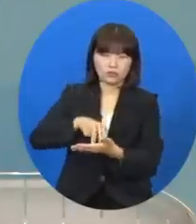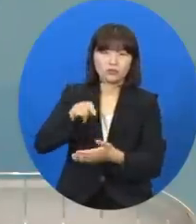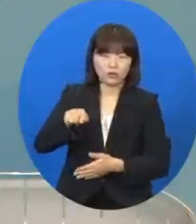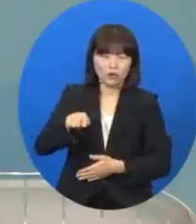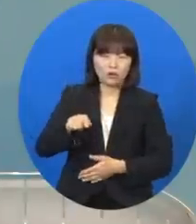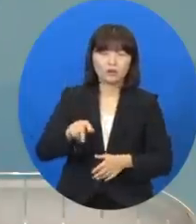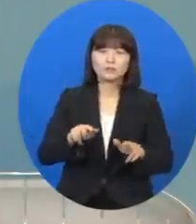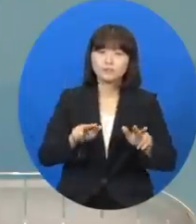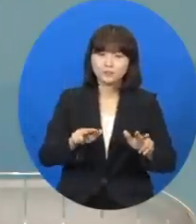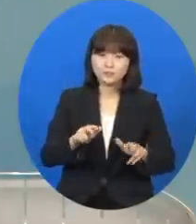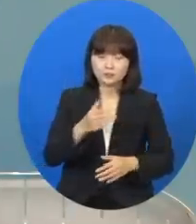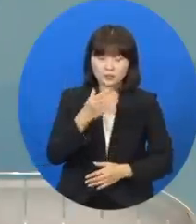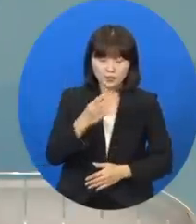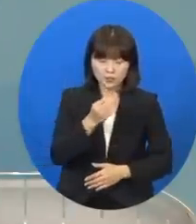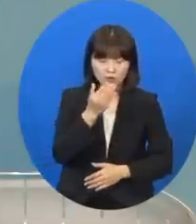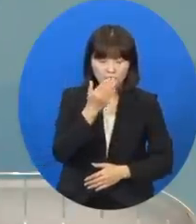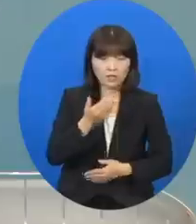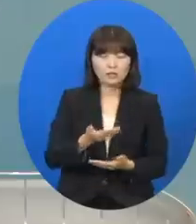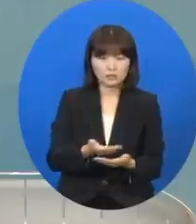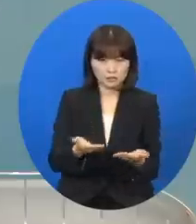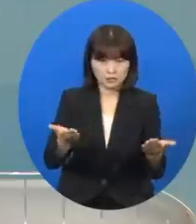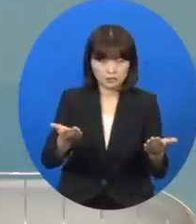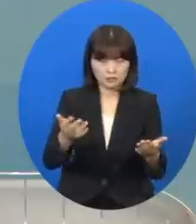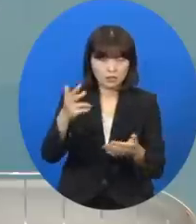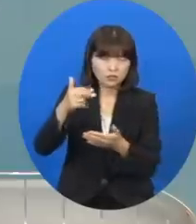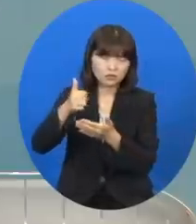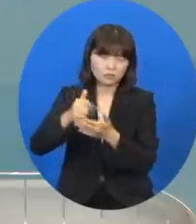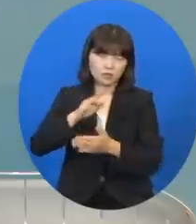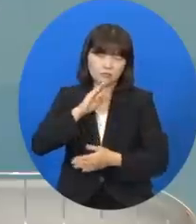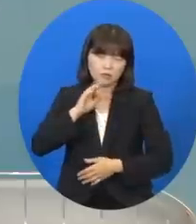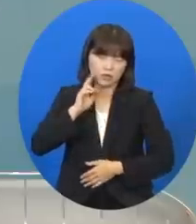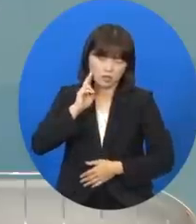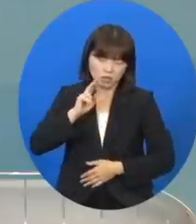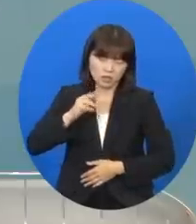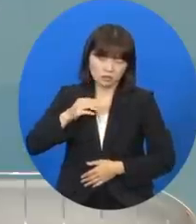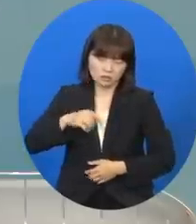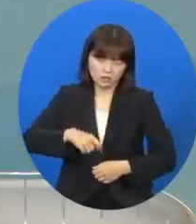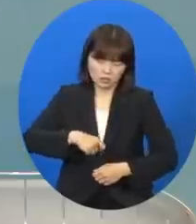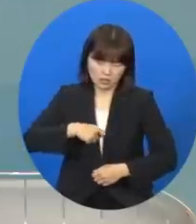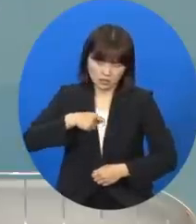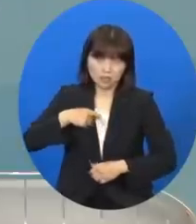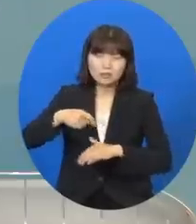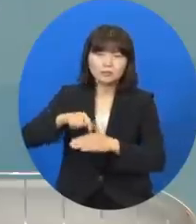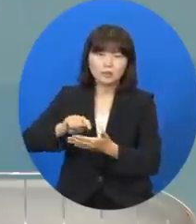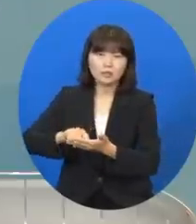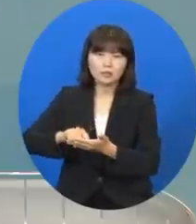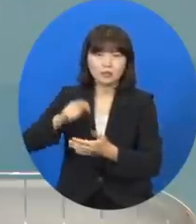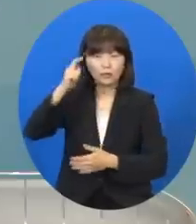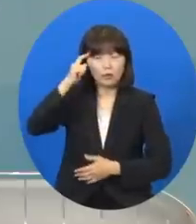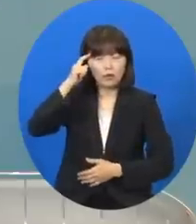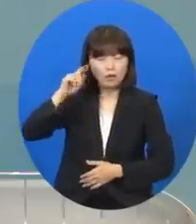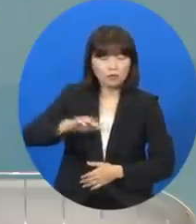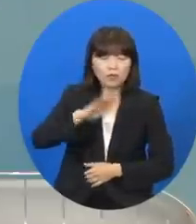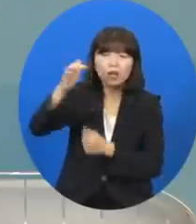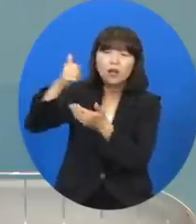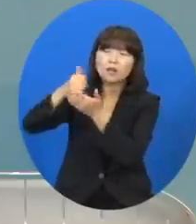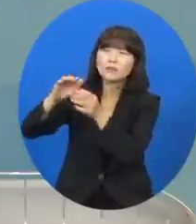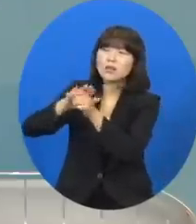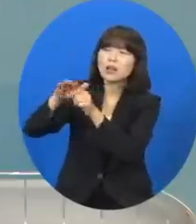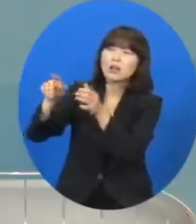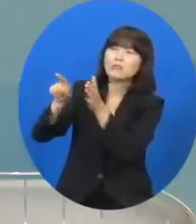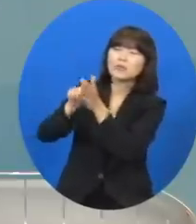받겠습니다. 주님은 심각하세요. 너무너무 진지하세요. 왜 우리가 하나님의 사랑을 못 믿고